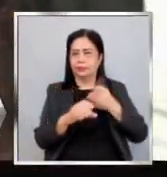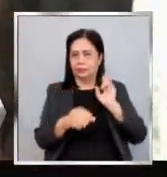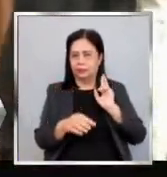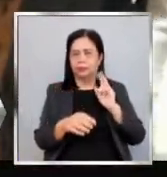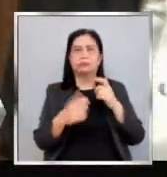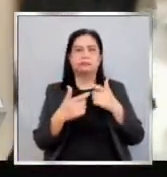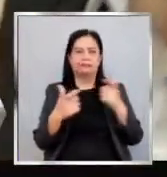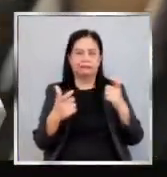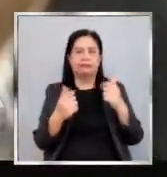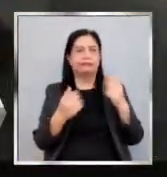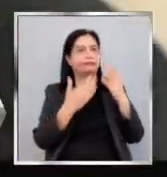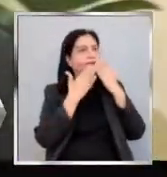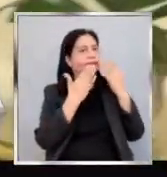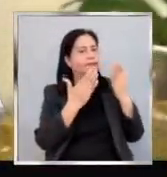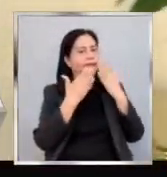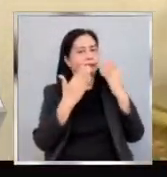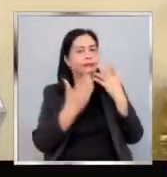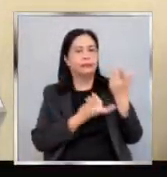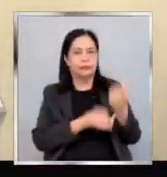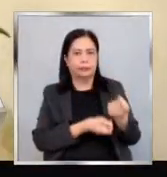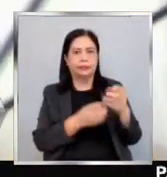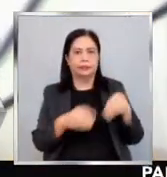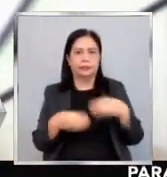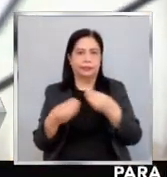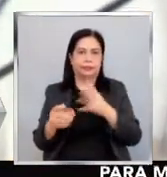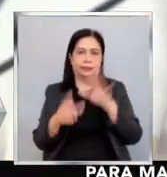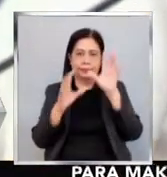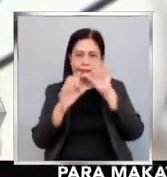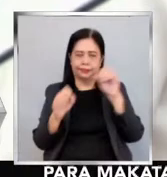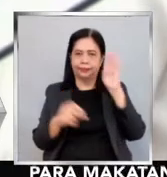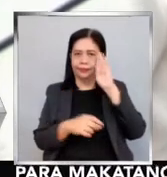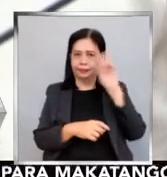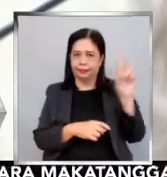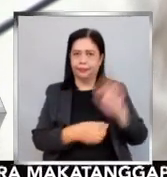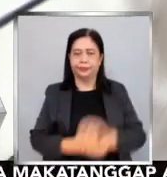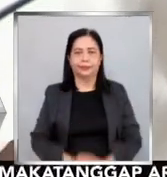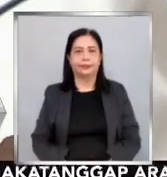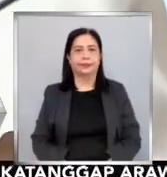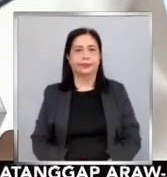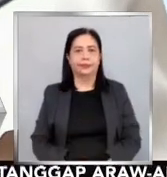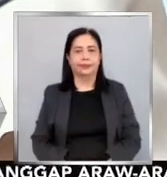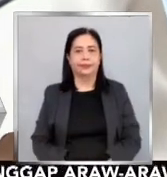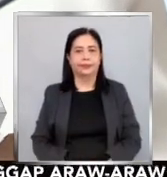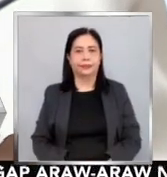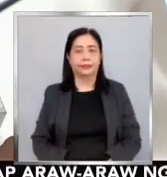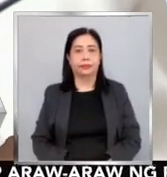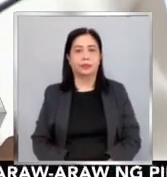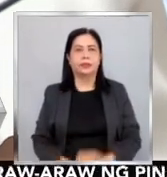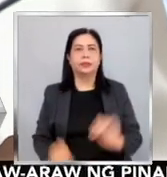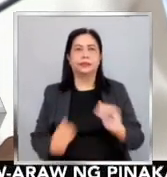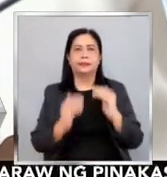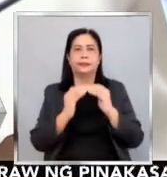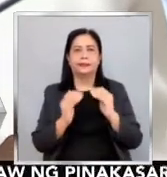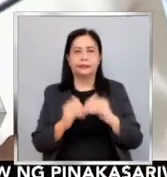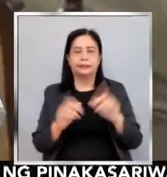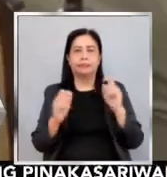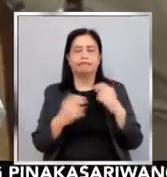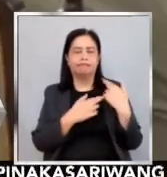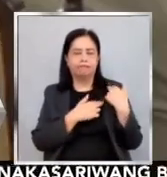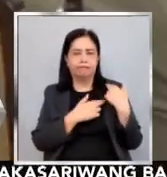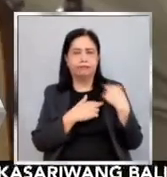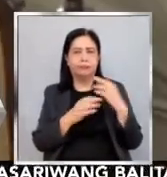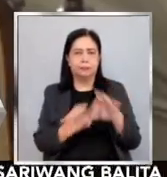kanyang pasasalamat sa tiwalang ibinigay sa kanya ni Pangulong Bongbong Marcos. Katumbas daw ng halaga ng kanyang tungkulin ang halaga